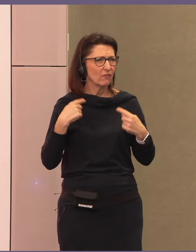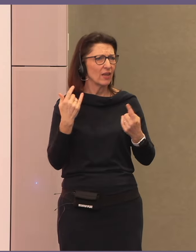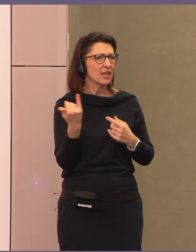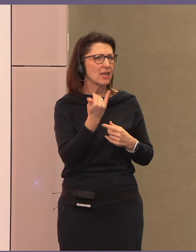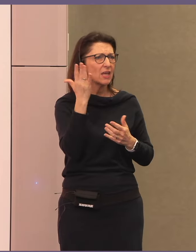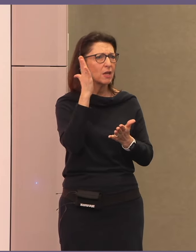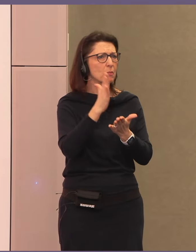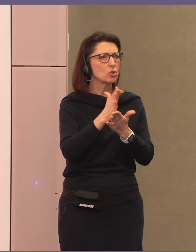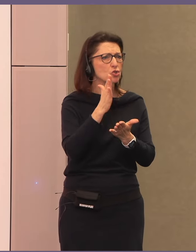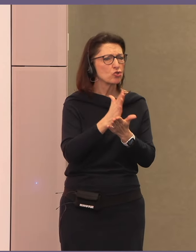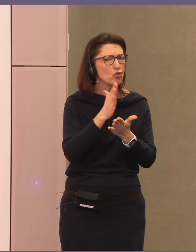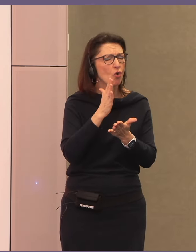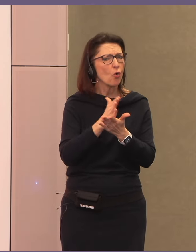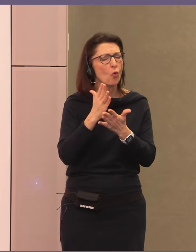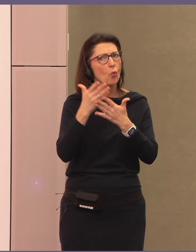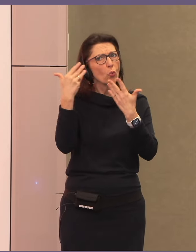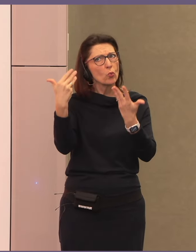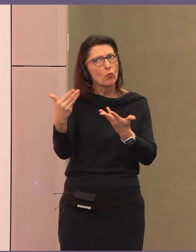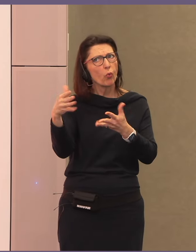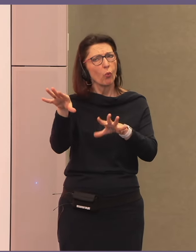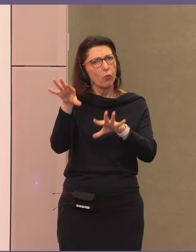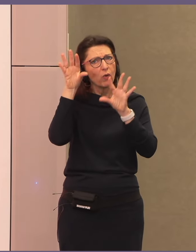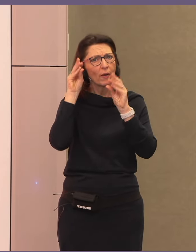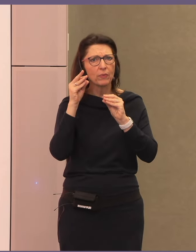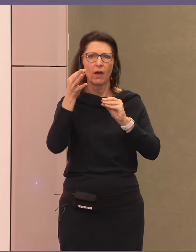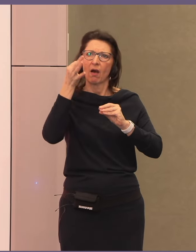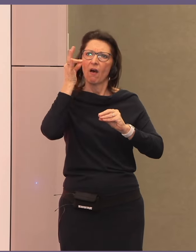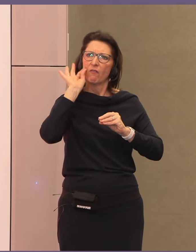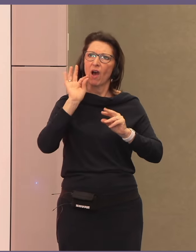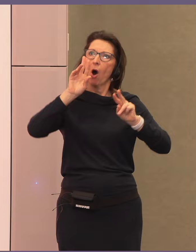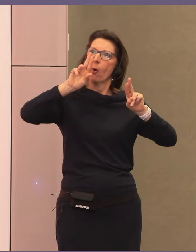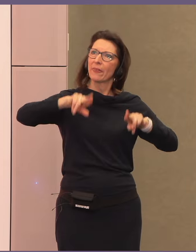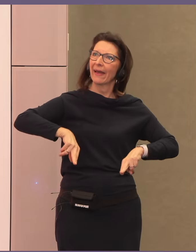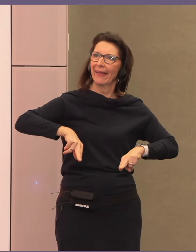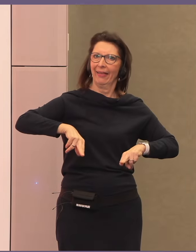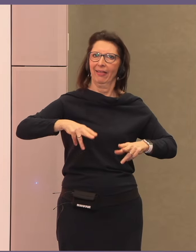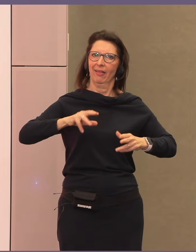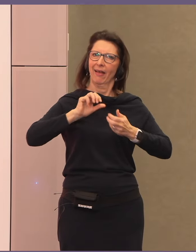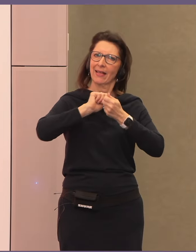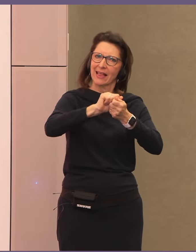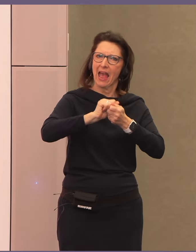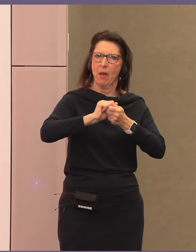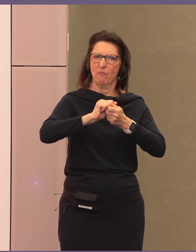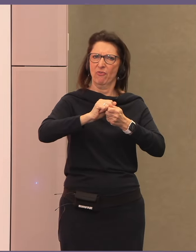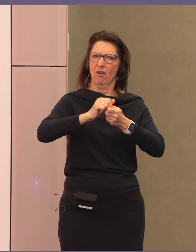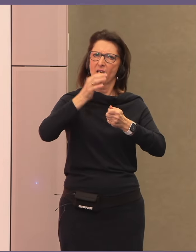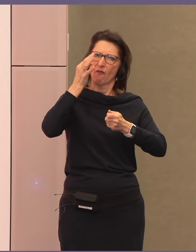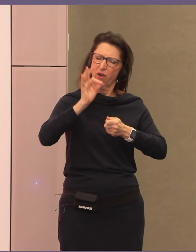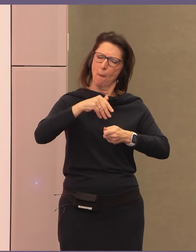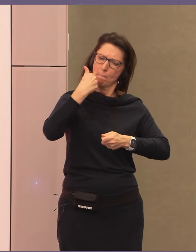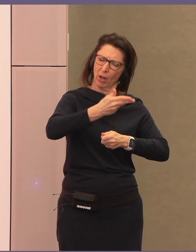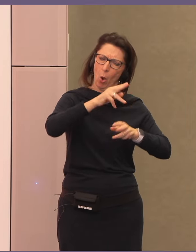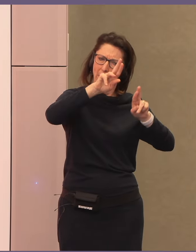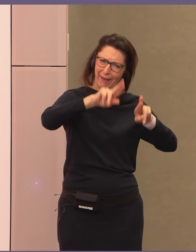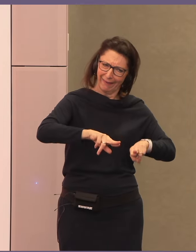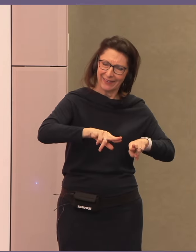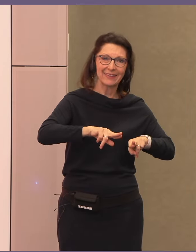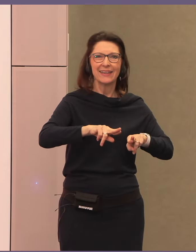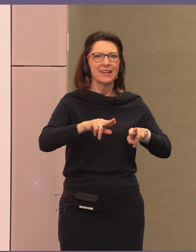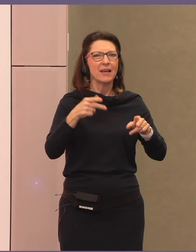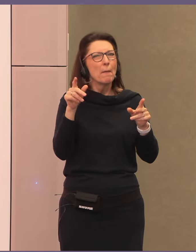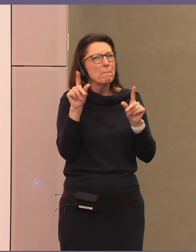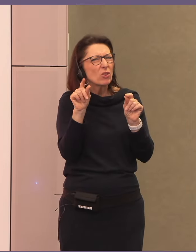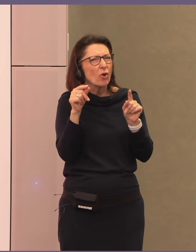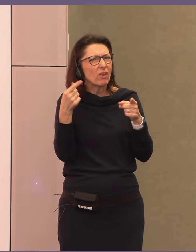haben, dass Kampf um Frauenrechte ein Kampf um demokratische Rechte sind. Das ist das, was Barbara Brammer oft formuliert hat,